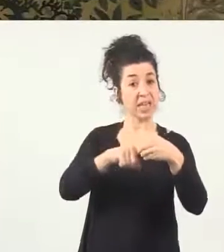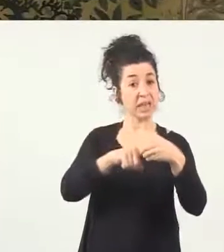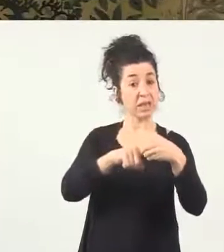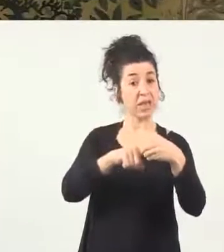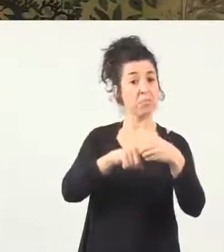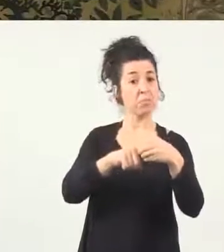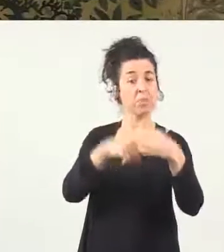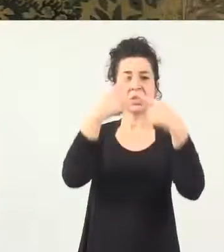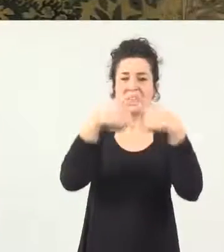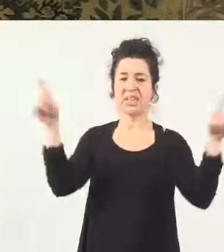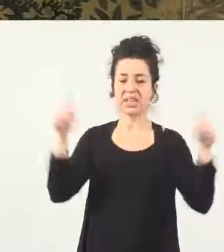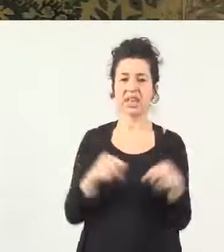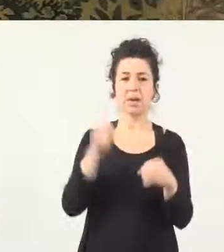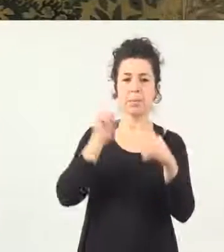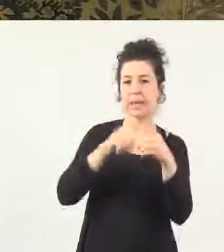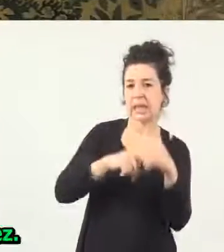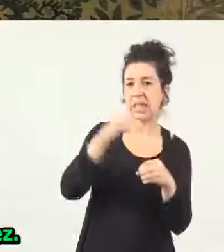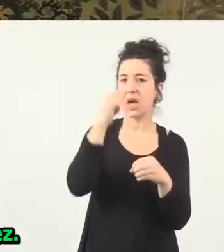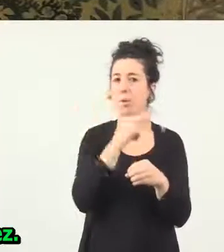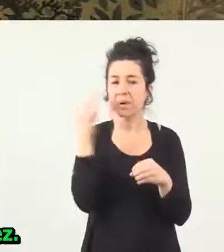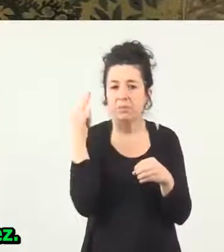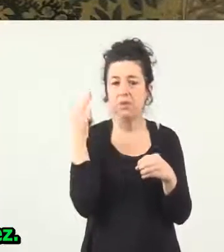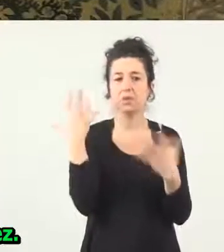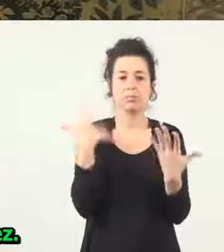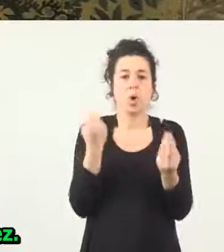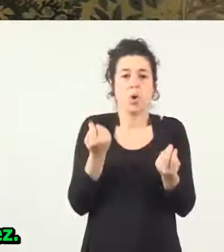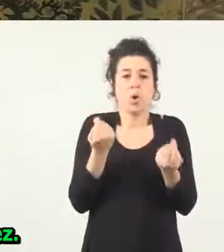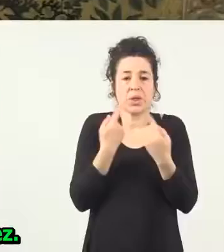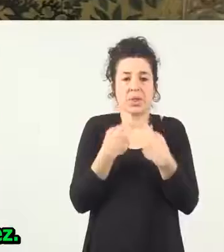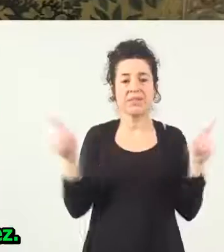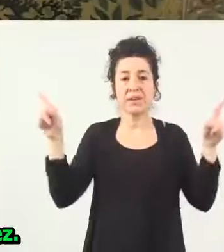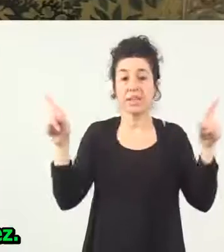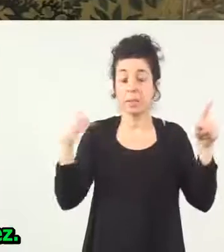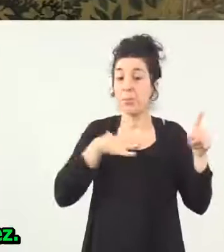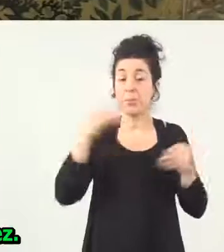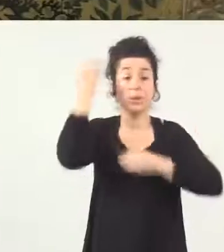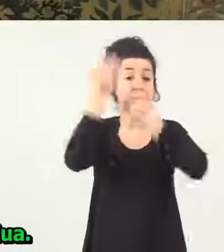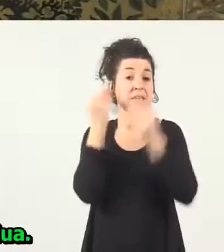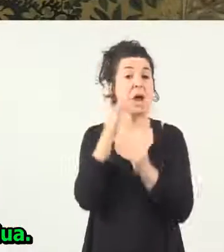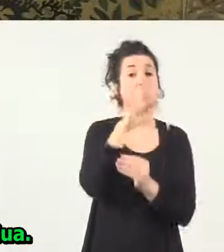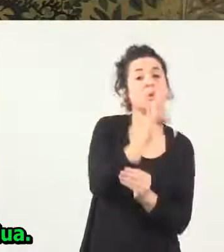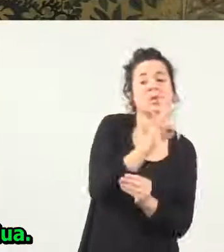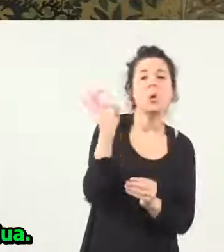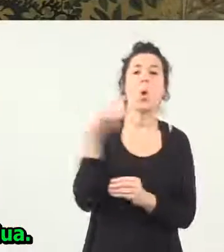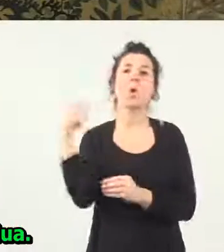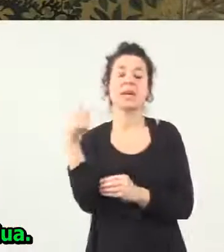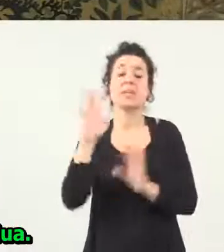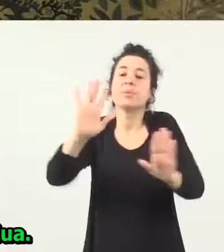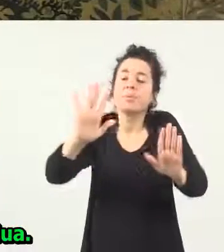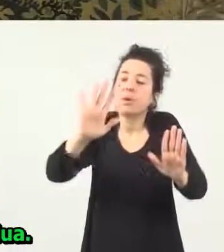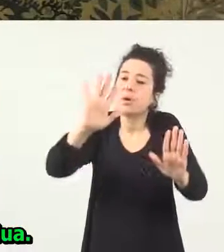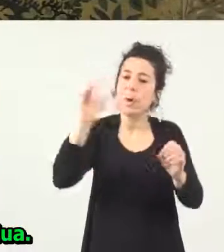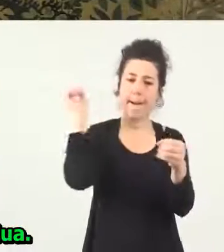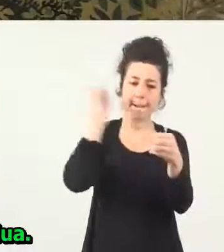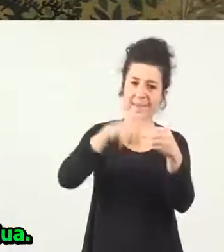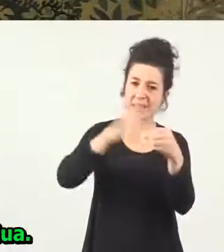militatzearena, ez da, kompromisoarena, militatzearena, hori ere, ba, pentsatu dezakegu noraino den positiboa eta noraino ez, baina aldatzen ari da politika edo